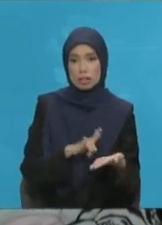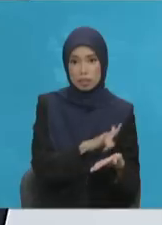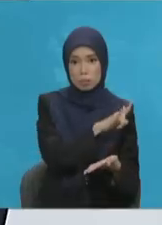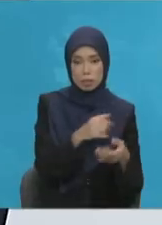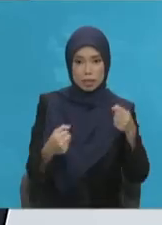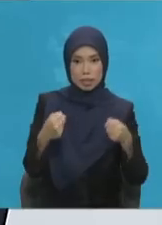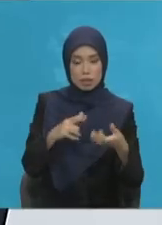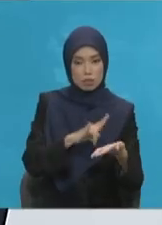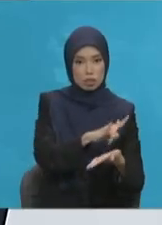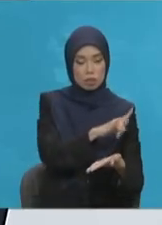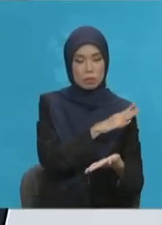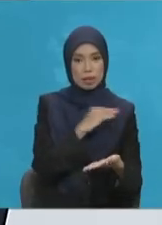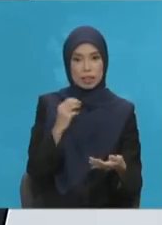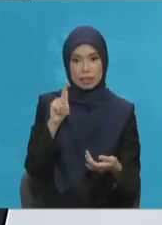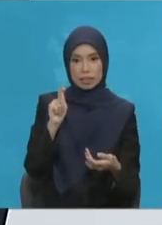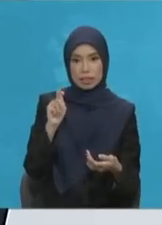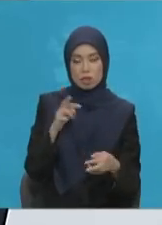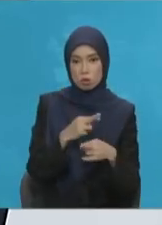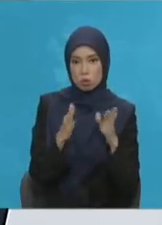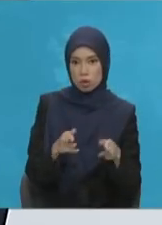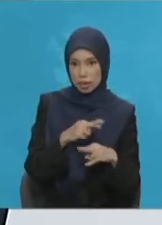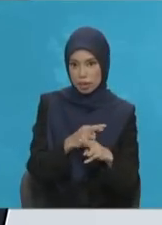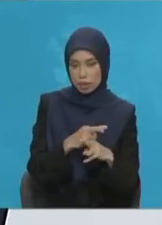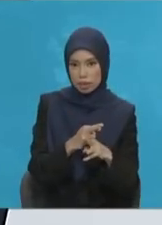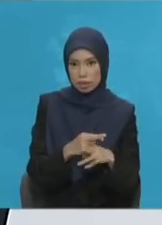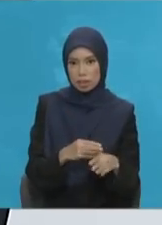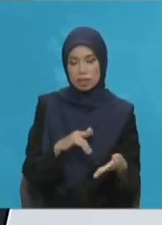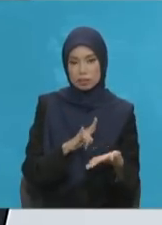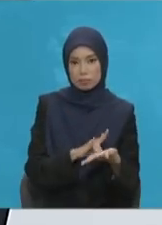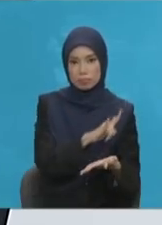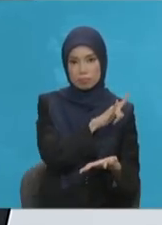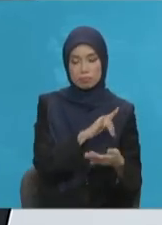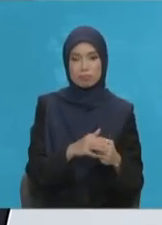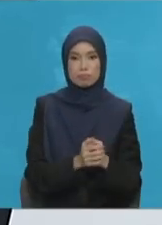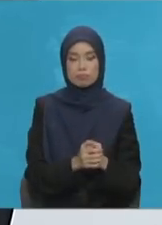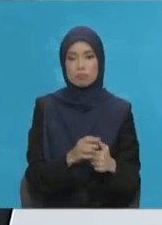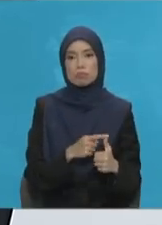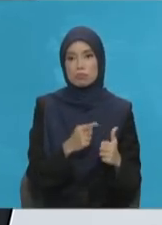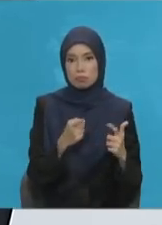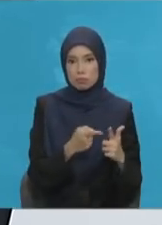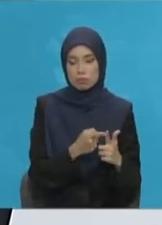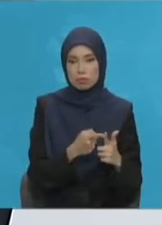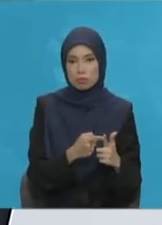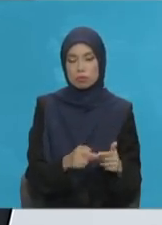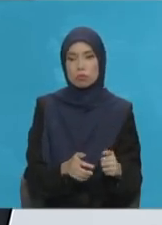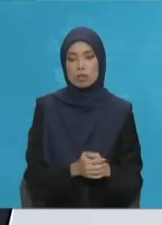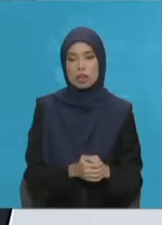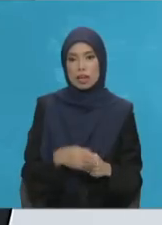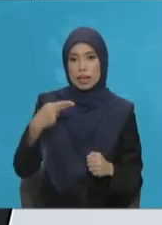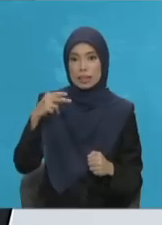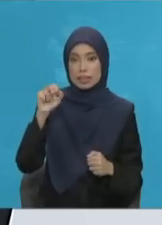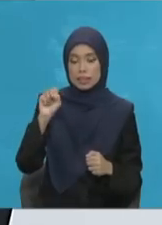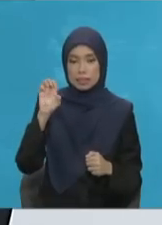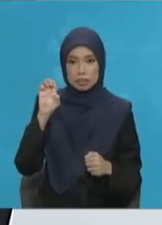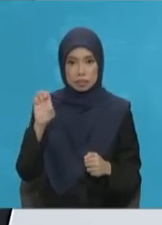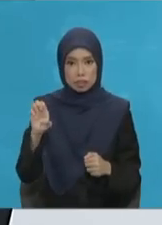2 mengenai hak safety and environment SSI sepakat